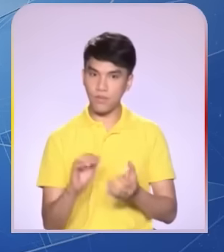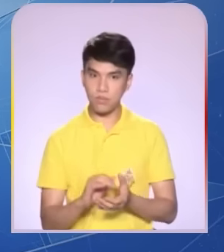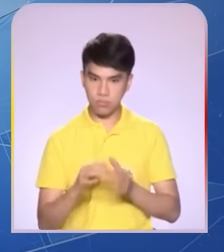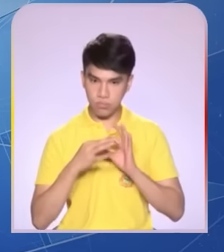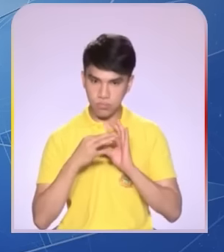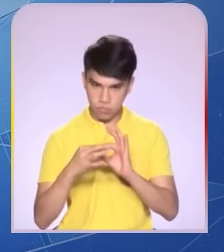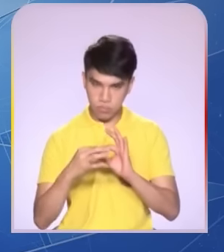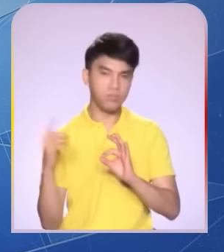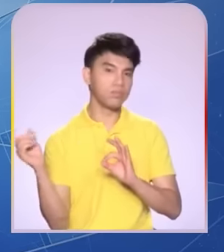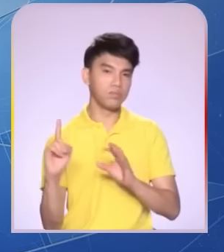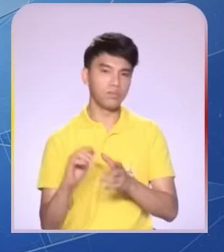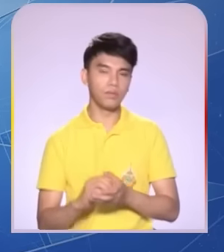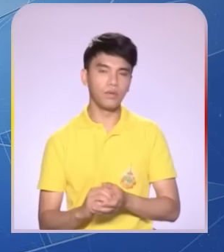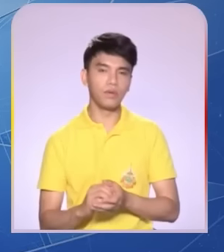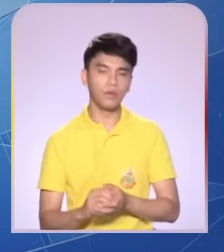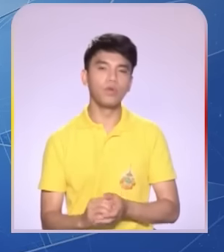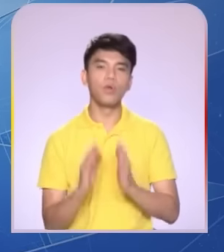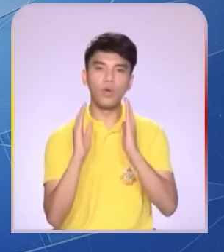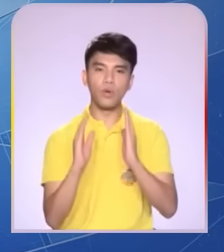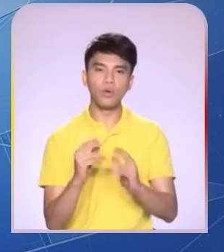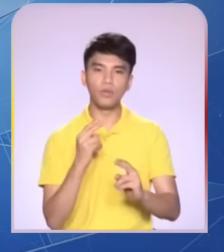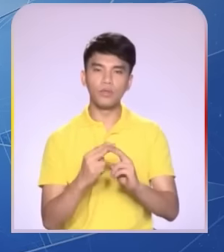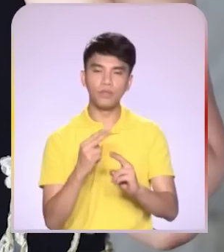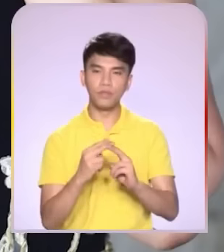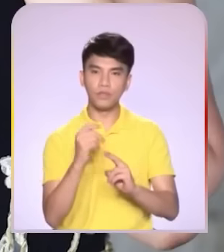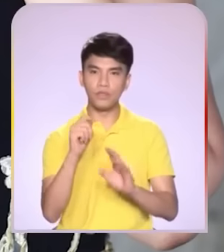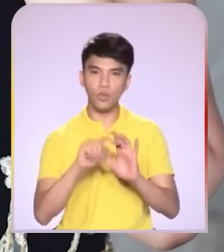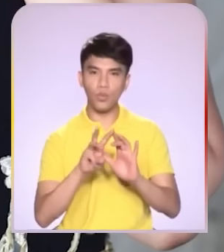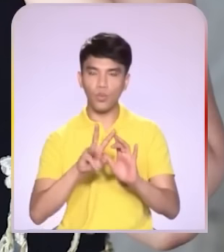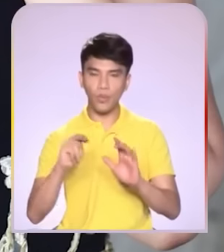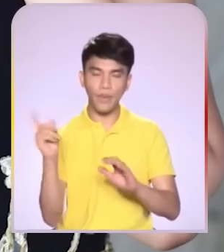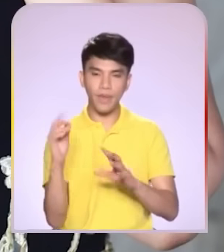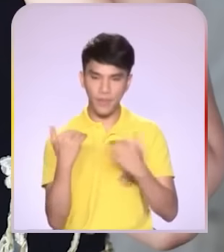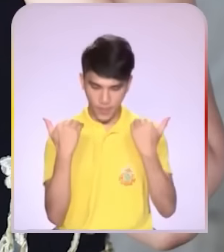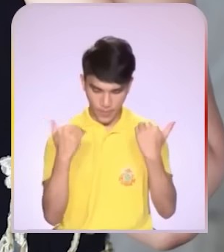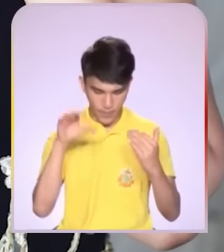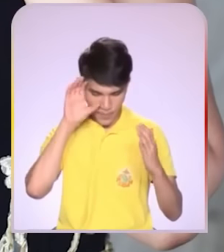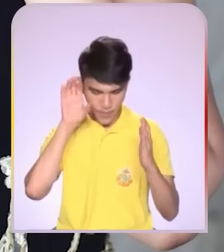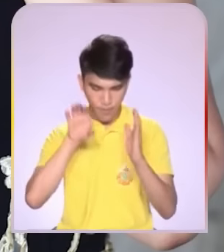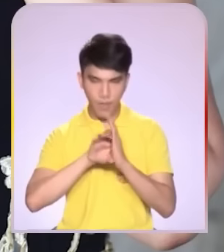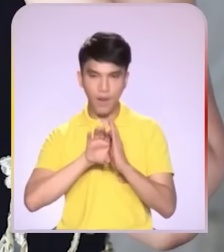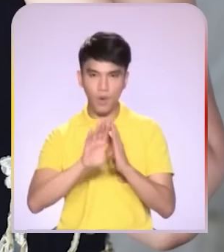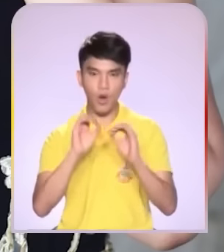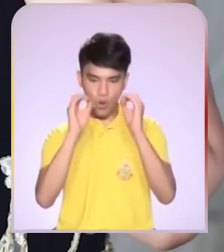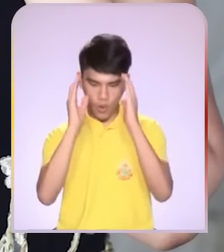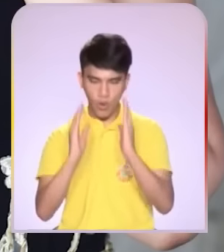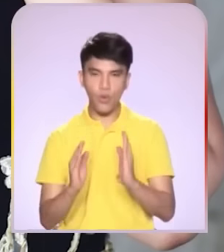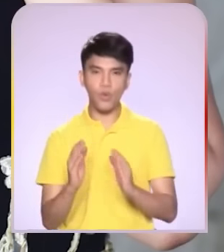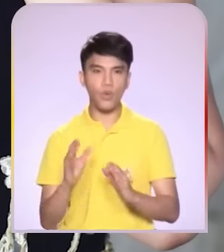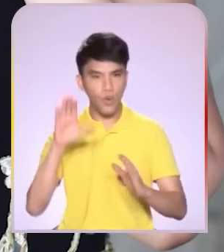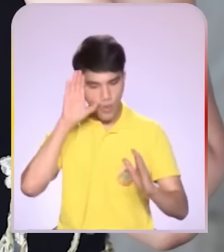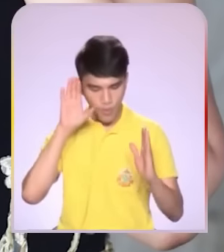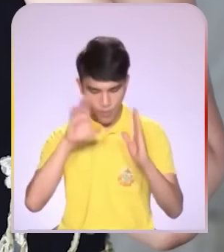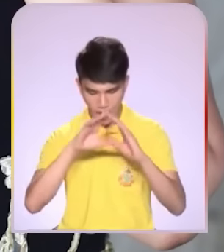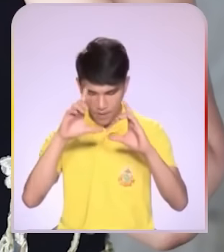จะเกี่ยวข้องในทางไหนหนึ่งคนค่ะครูอ้วนมณีนุชสมัยรสุดนะคะหลังจากที่มีภาพเป็นภาพครูอ้วนรูปถ่